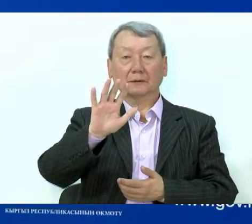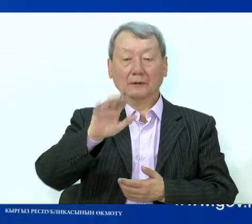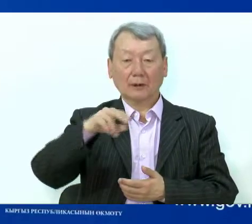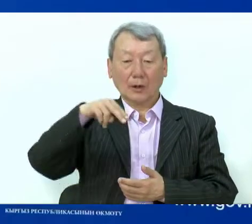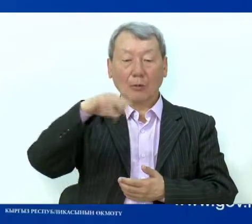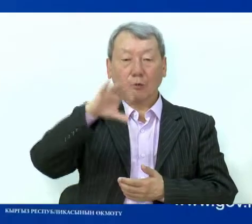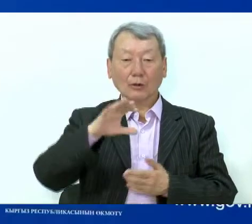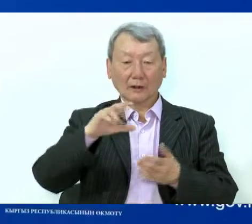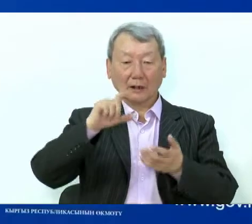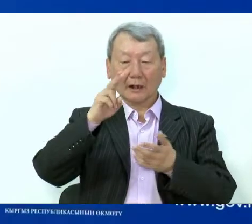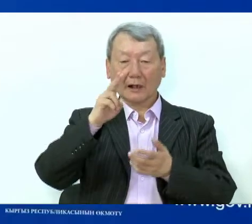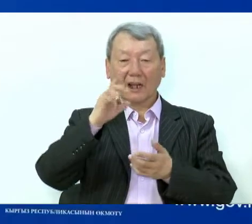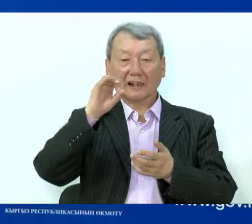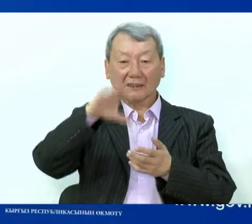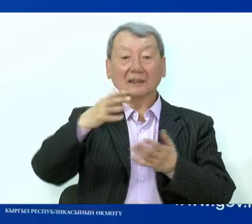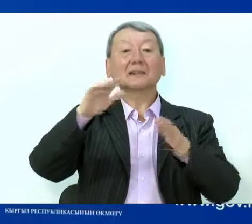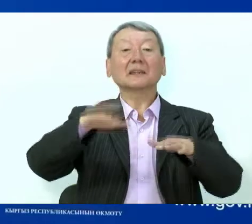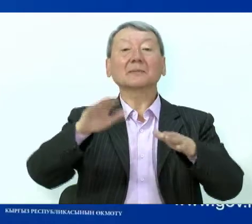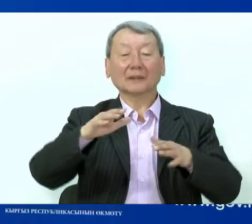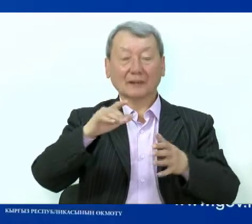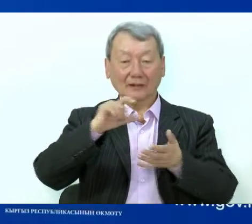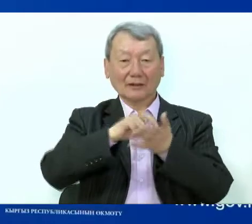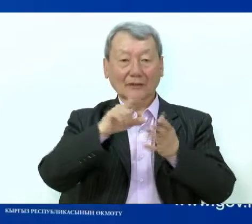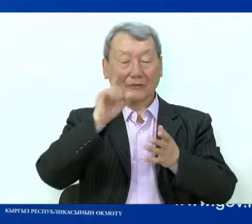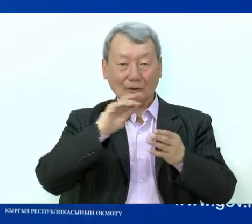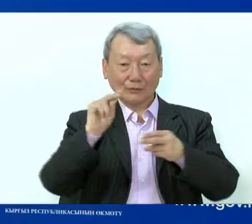пунктов обсервации. Это гостиница Аккеме